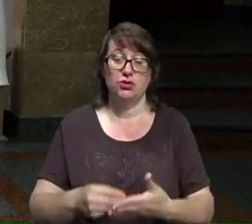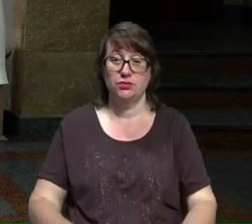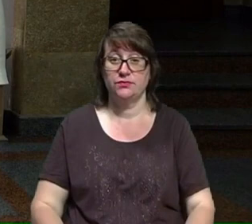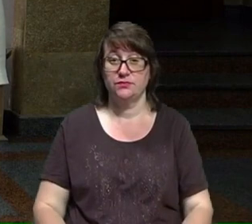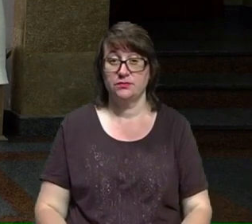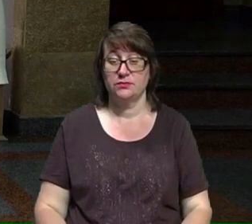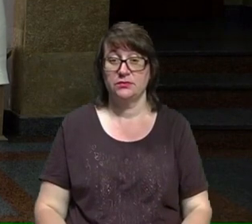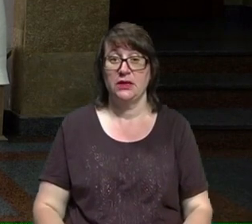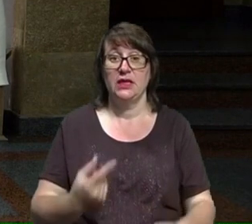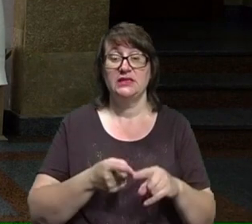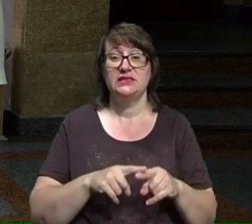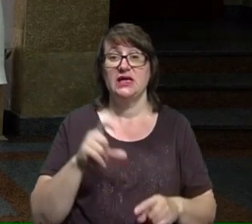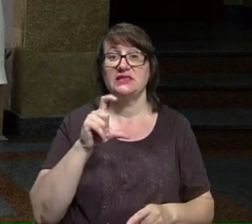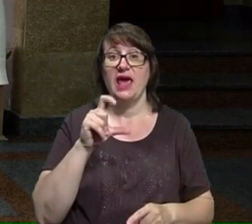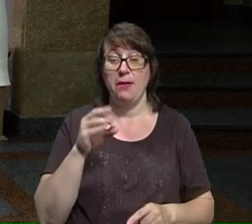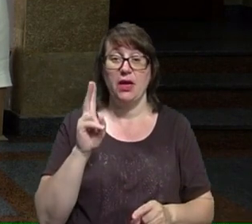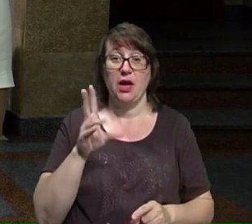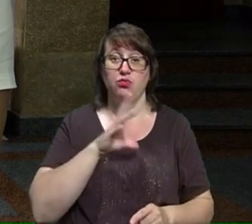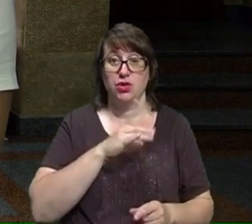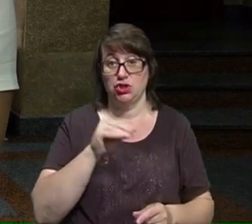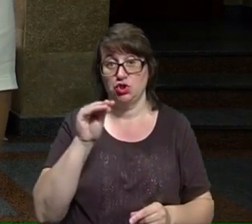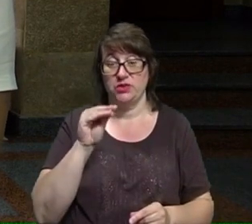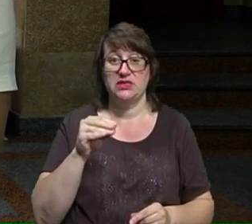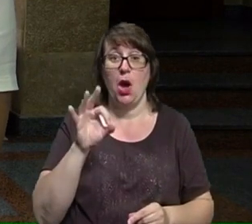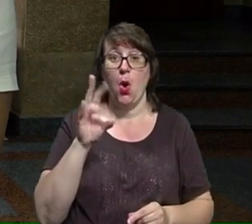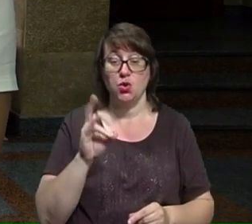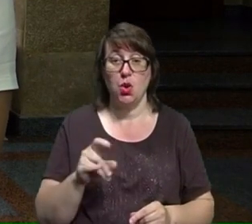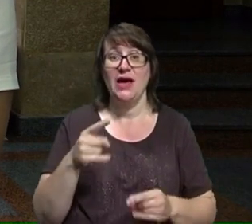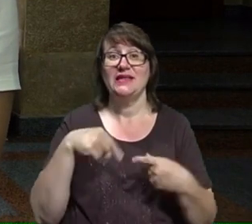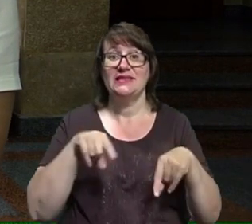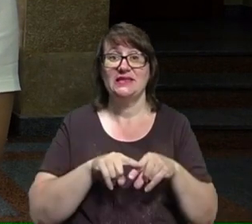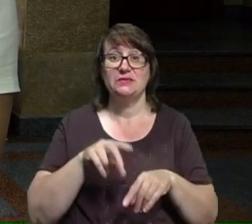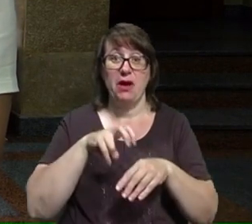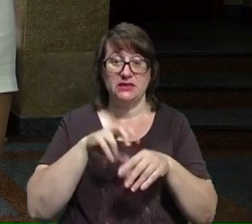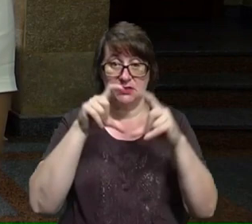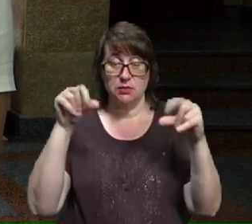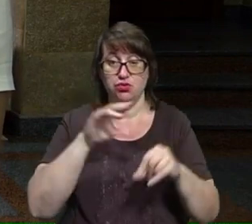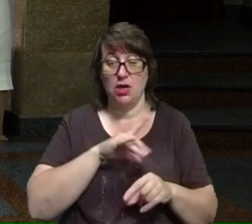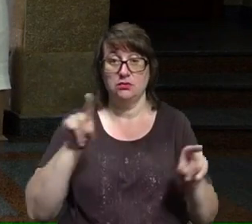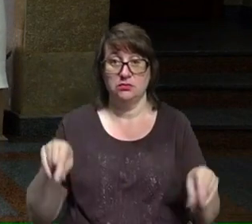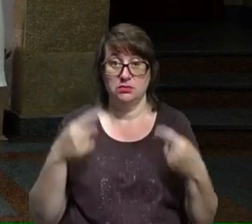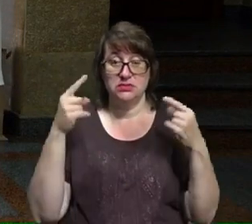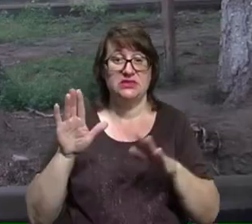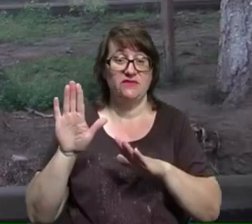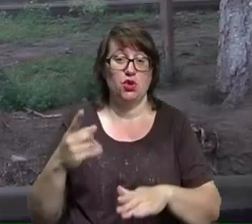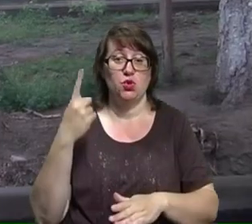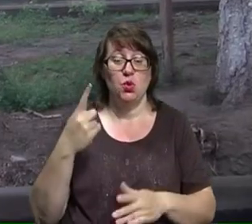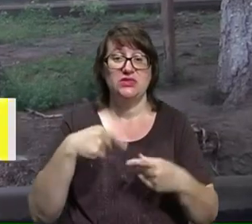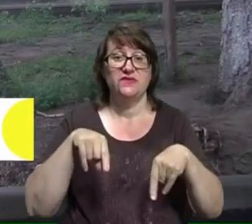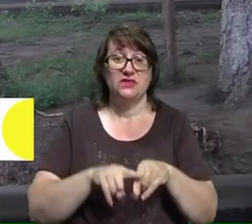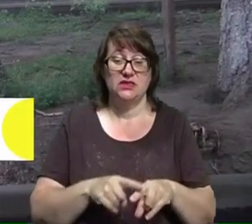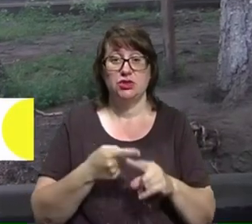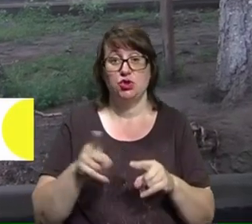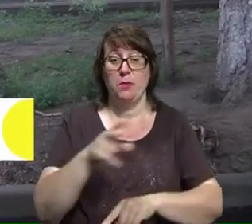схема, яка функціонувала у Житомирському обласному онкологічному диспансері, була організована завідувачем одного із відділень даного медичного